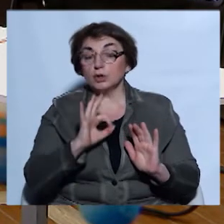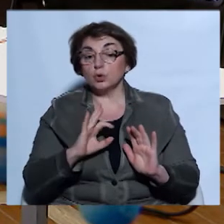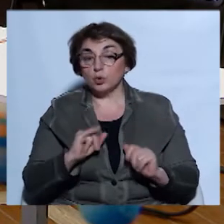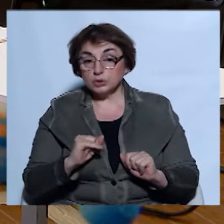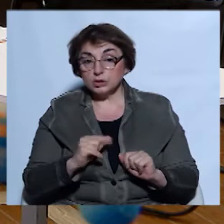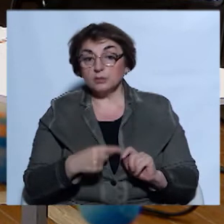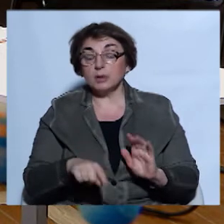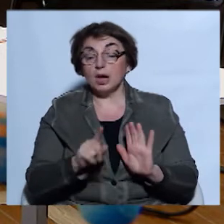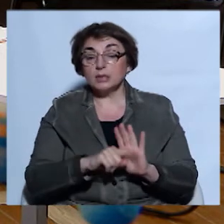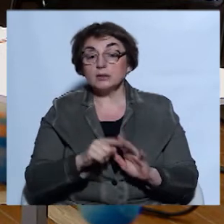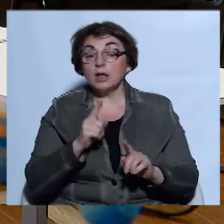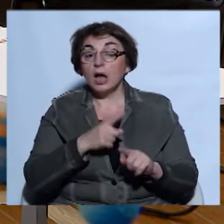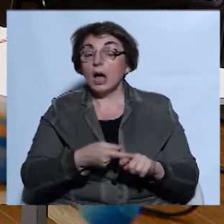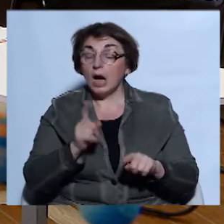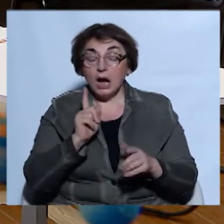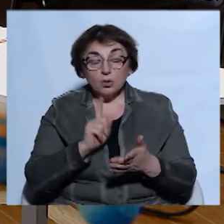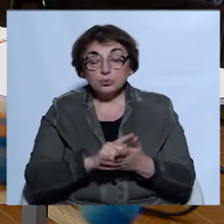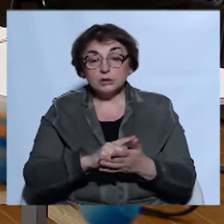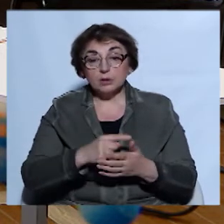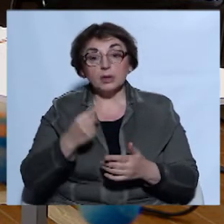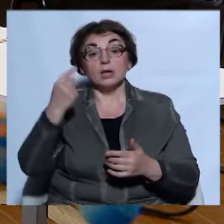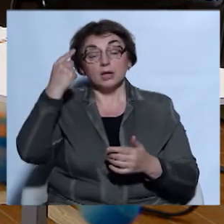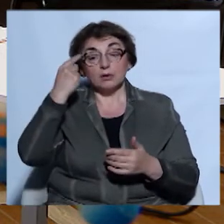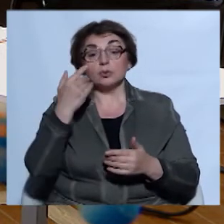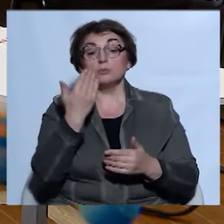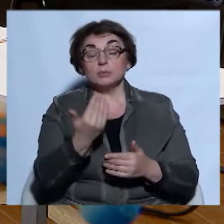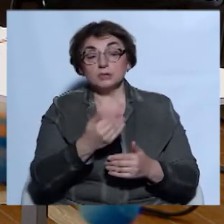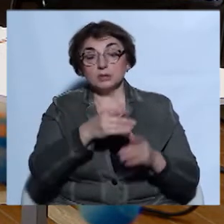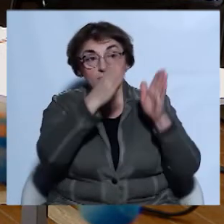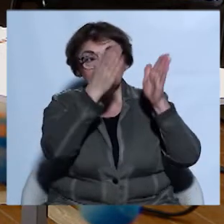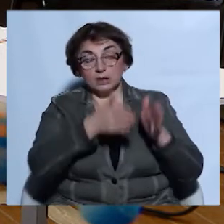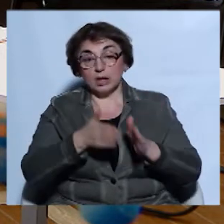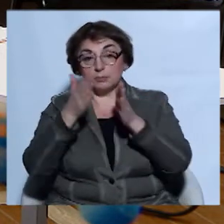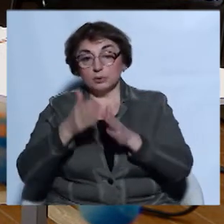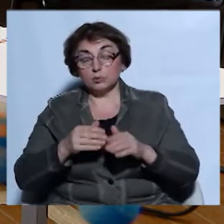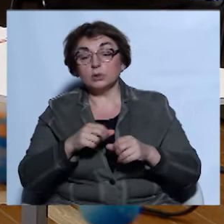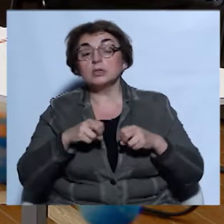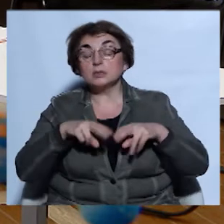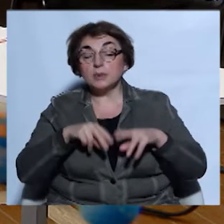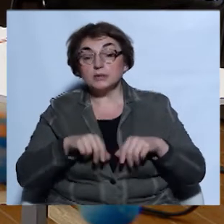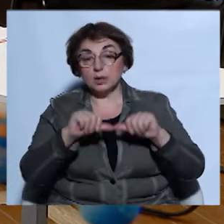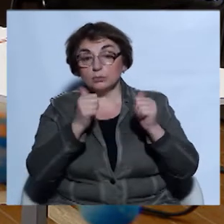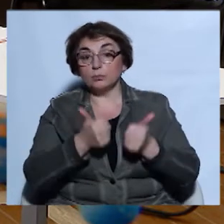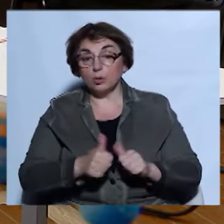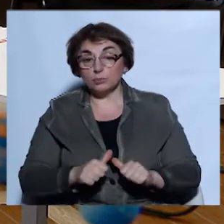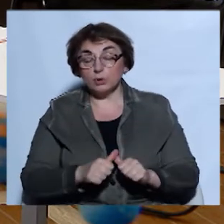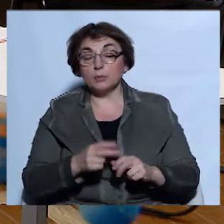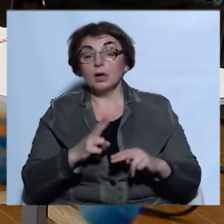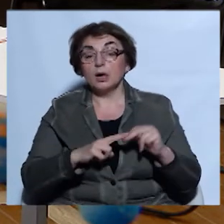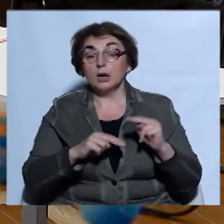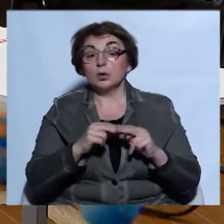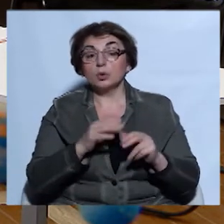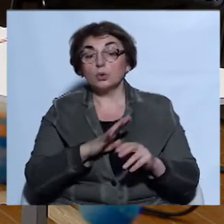ასევე გავიხსენოთ მათი გრაფიკული ფორმულები. ვალენტობის შესაბამისად ხდება გრაფიკული ფორმულების